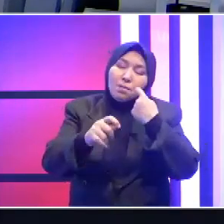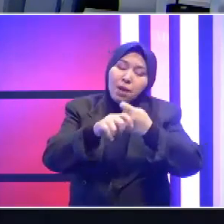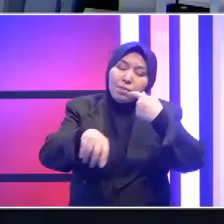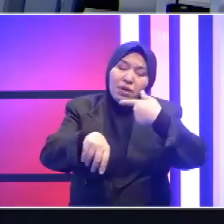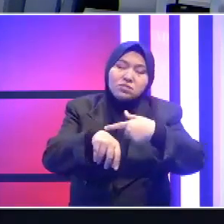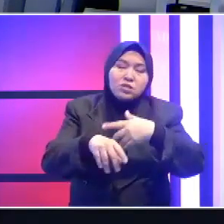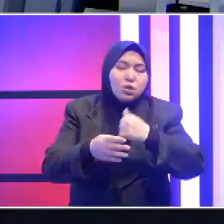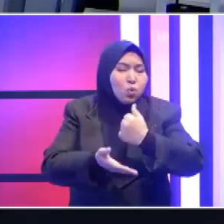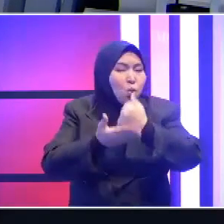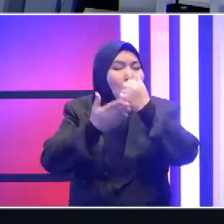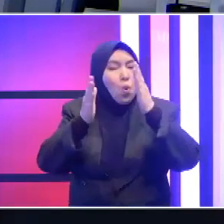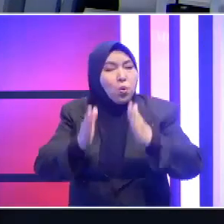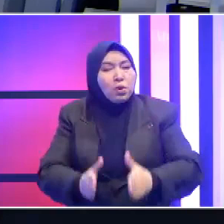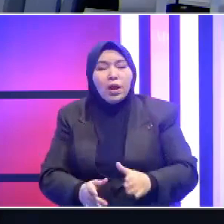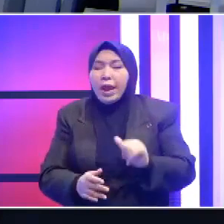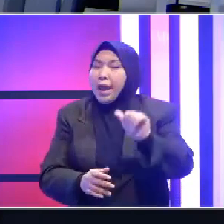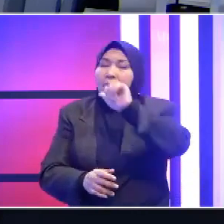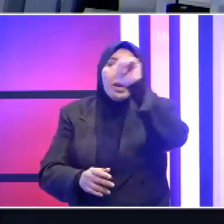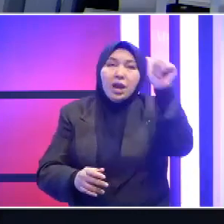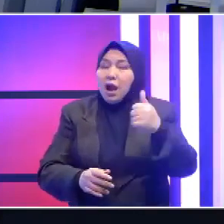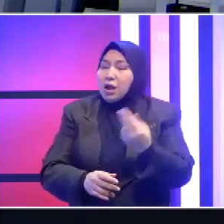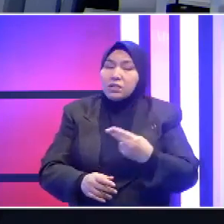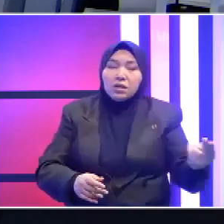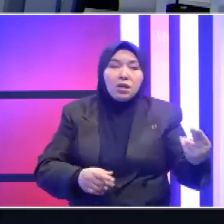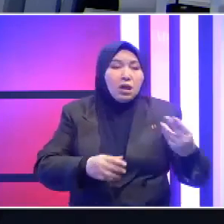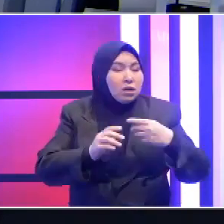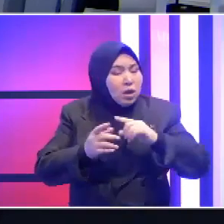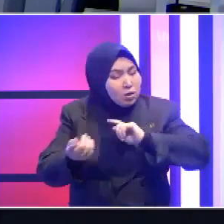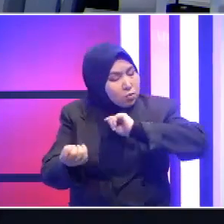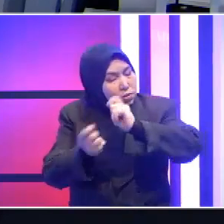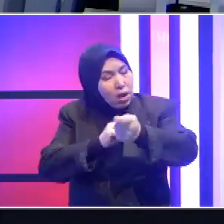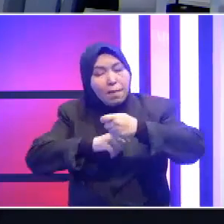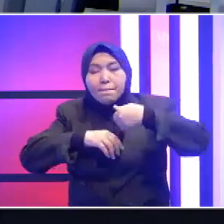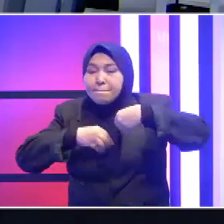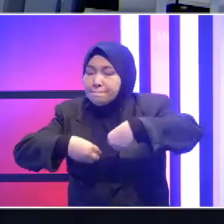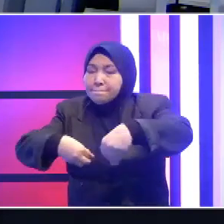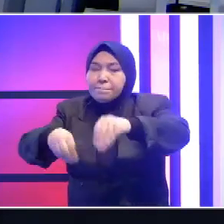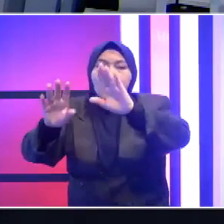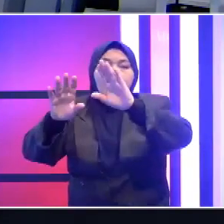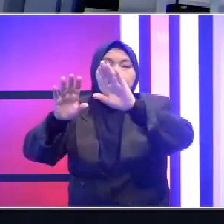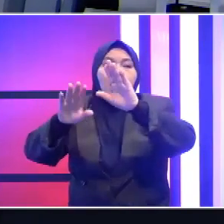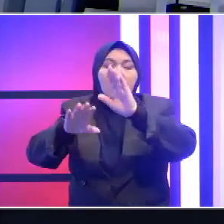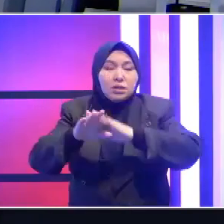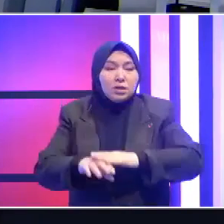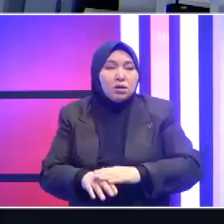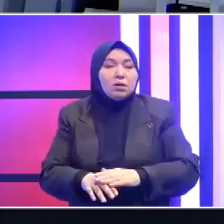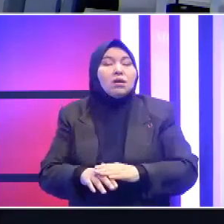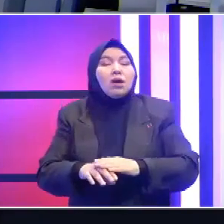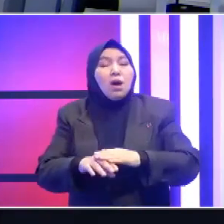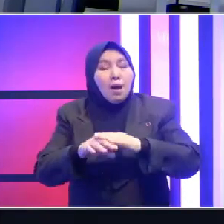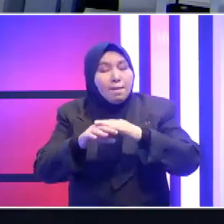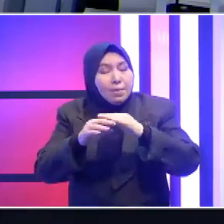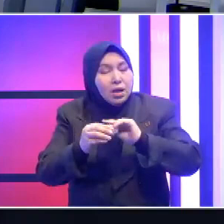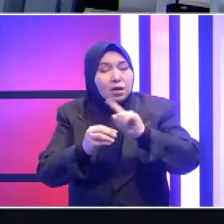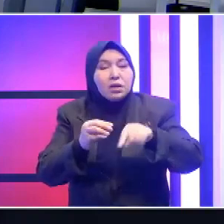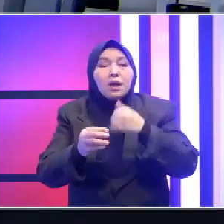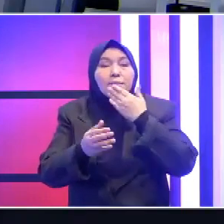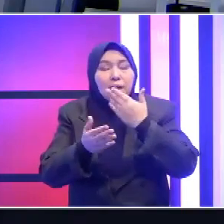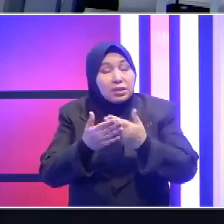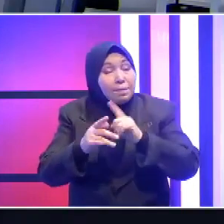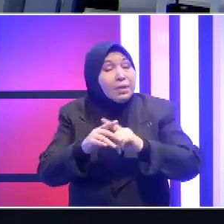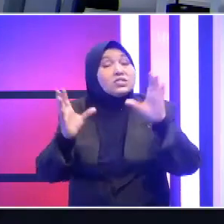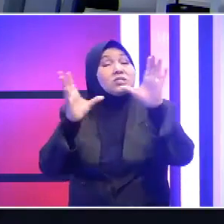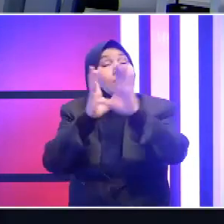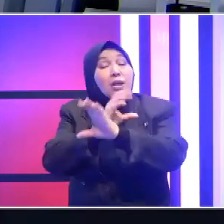menolong orang lain Hapus aja kartu yang ada di akan komputer cepat kepada kepada Choirul oakhouse tetapi